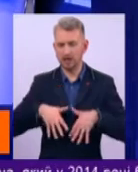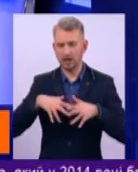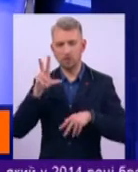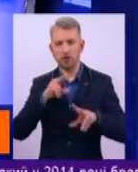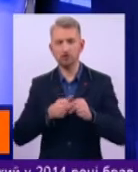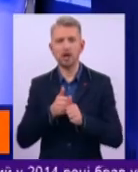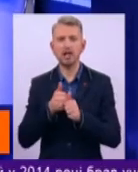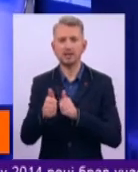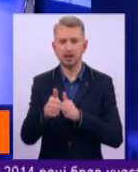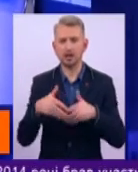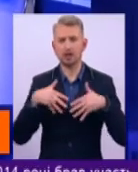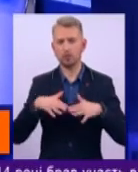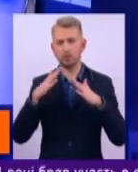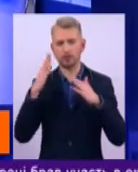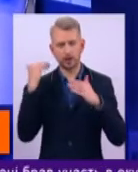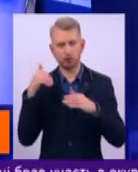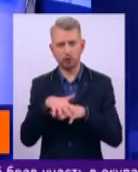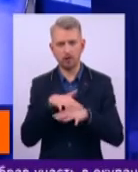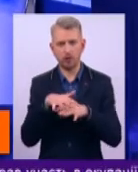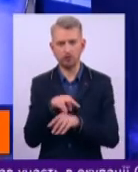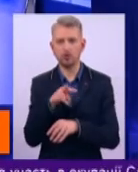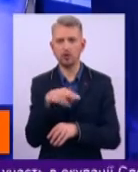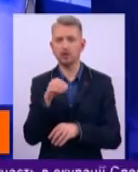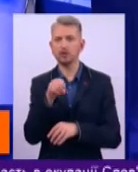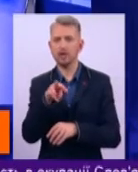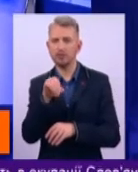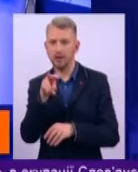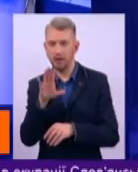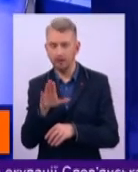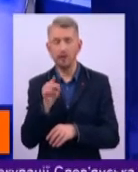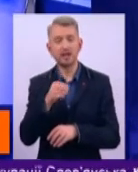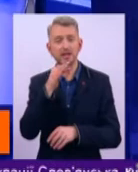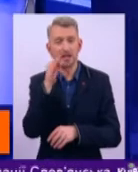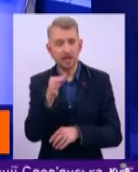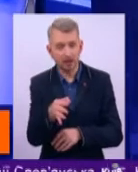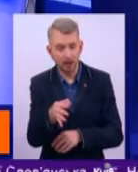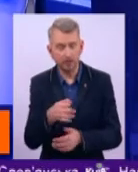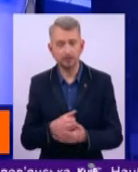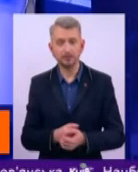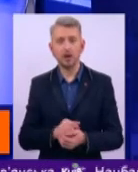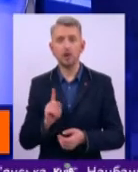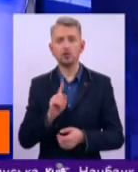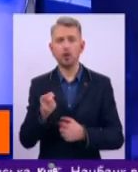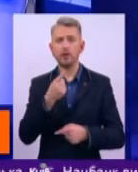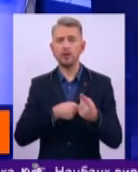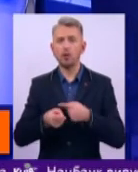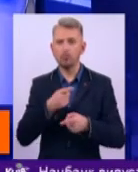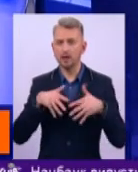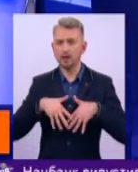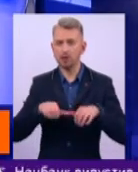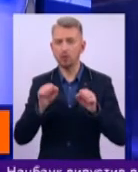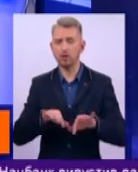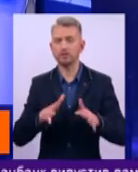кримсько-татарського народу Мустафа Джемілєв. В коментарі Радіо Свобода він сказав, далі ось хочу процитувати, що деокупація Криму може